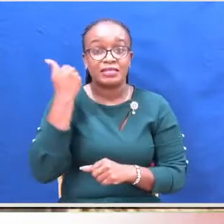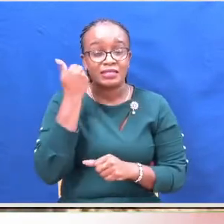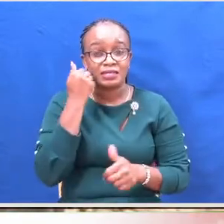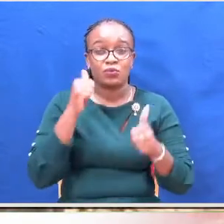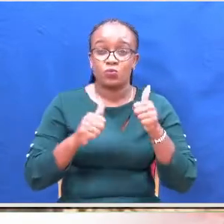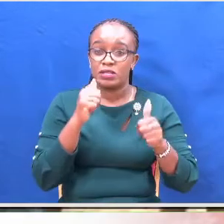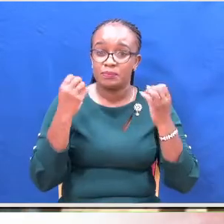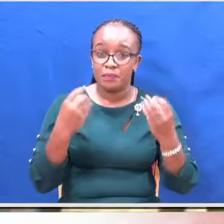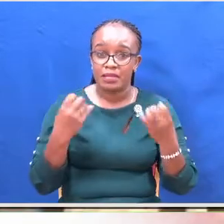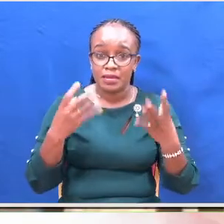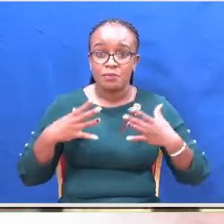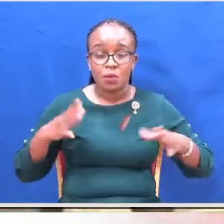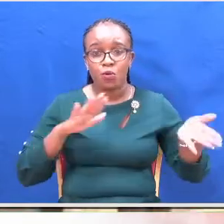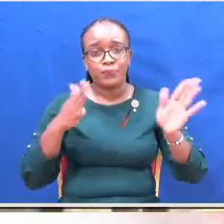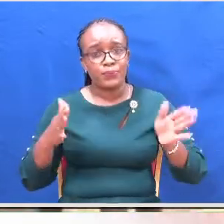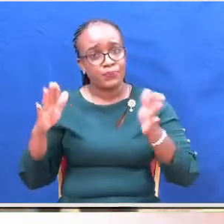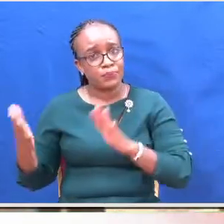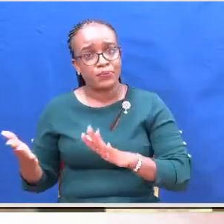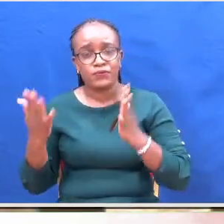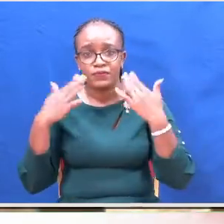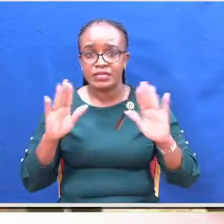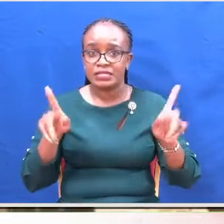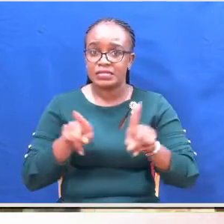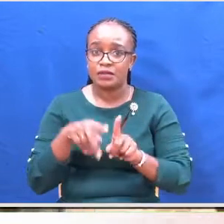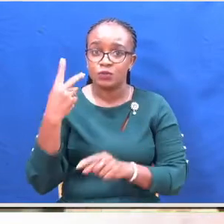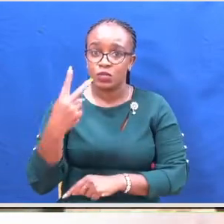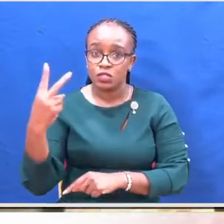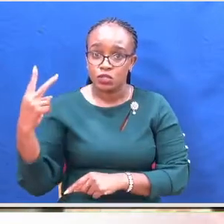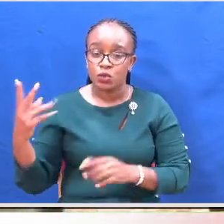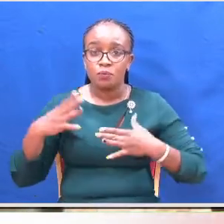umeangamiza watu wanane na kuacha wengine 22